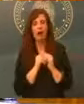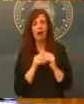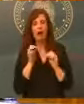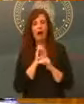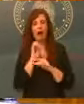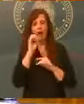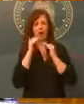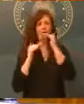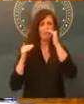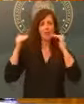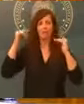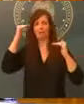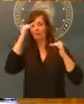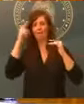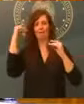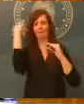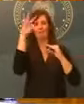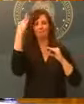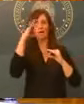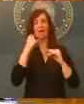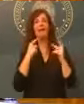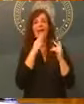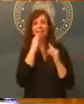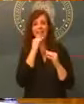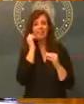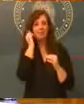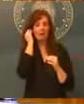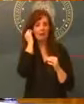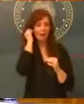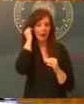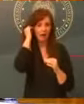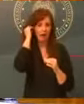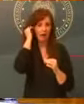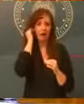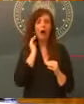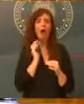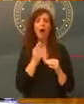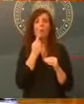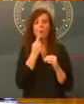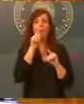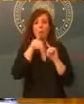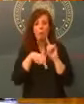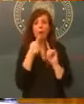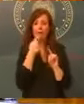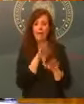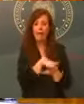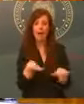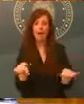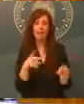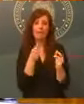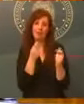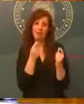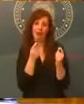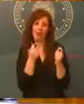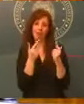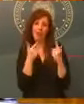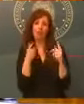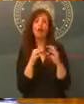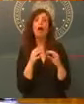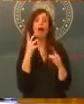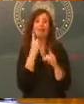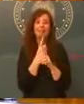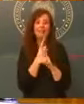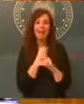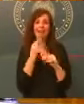quindi anche per i ragazzini meno abbienti la scuola possa essere ascensore sociale non in discesa ma in